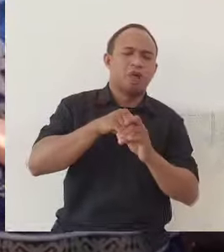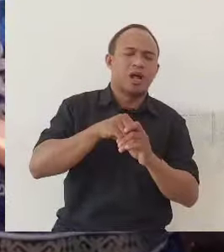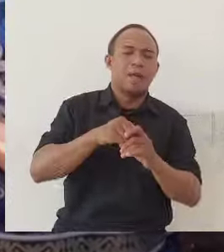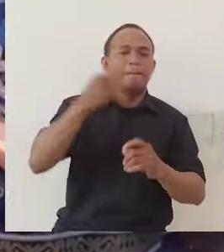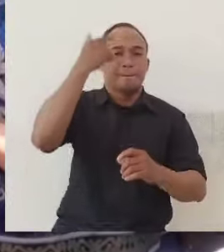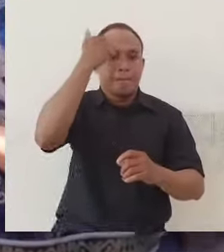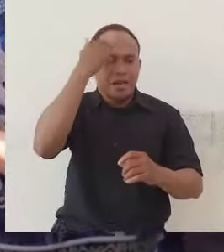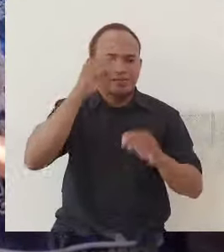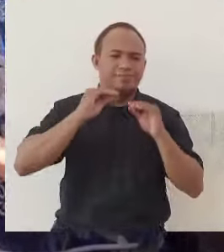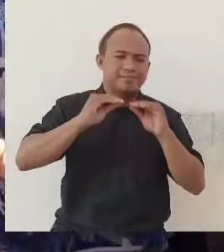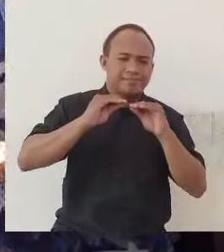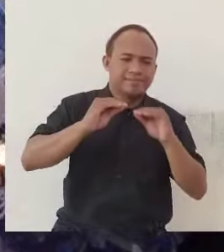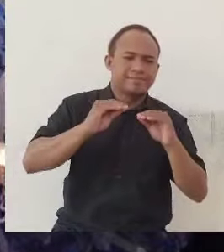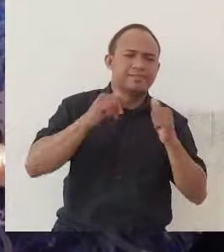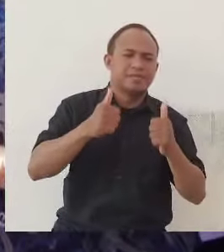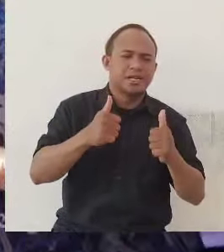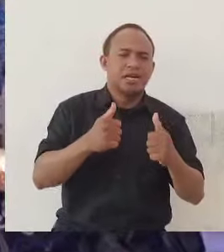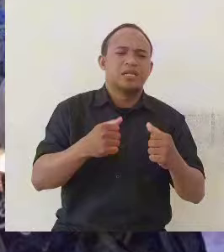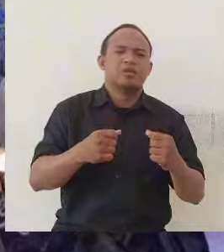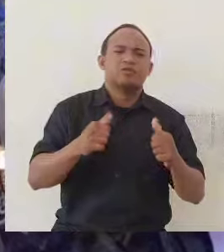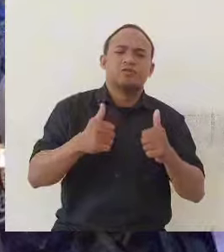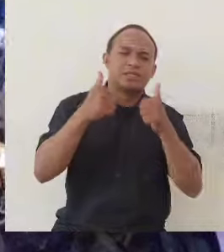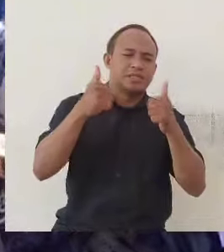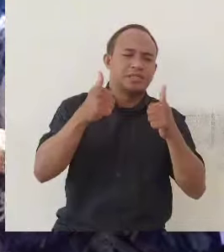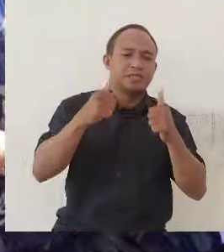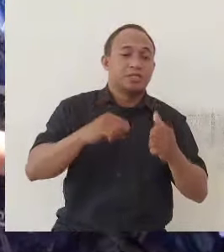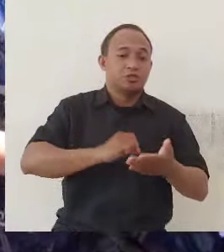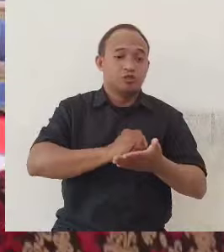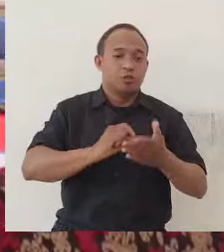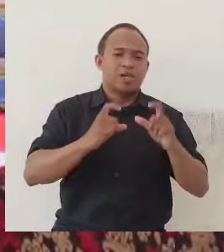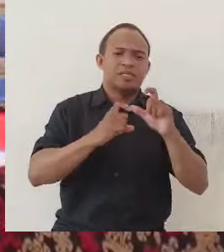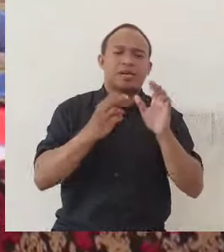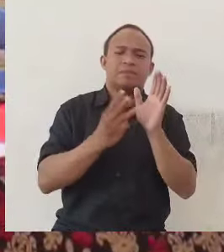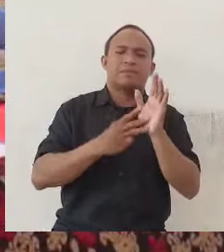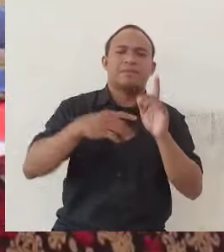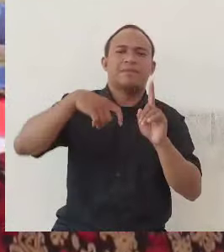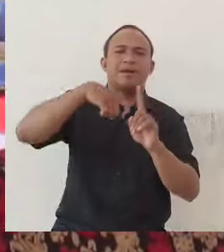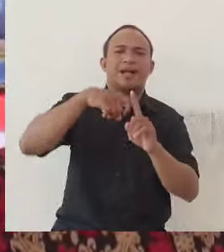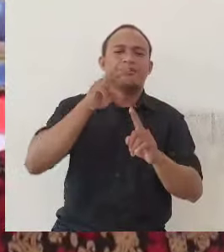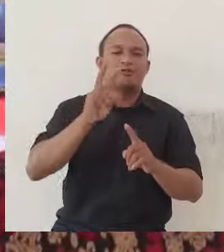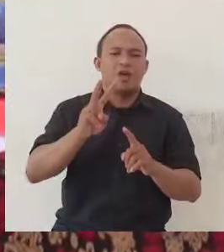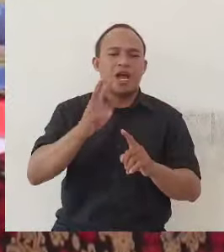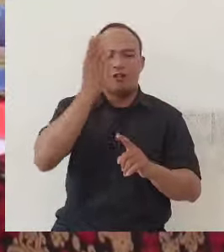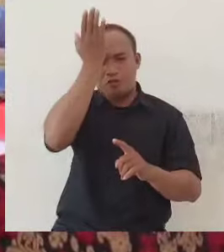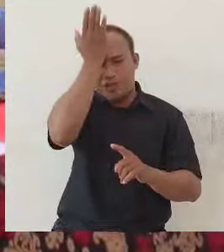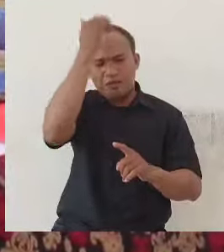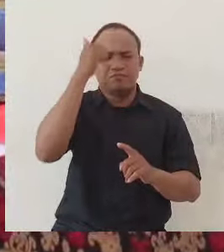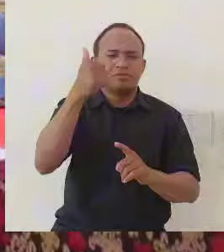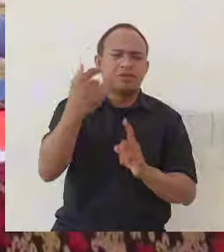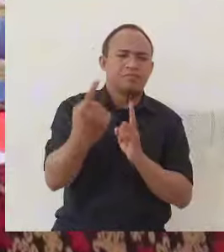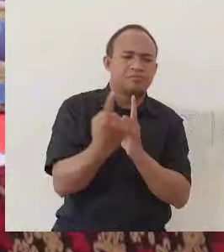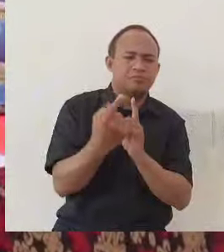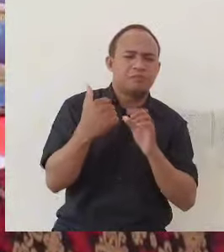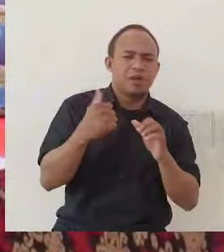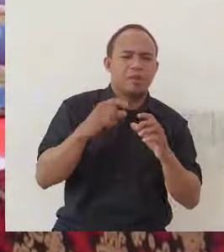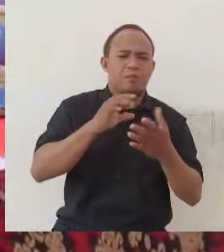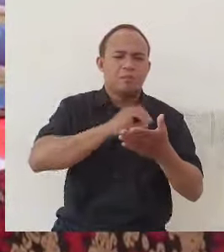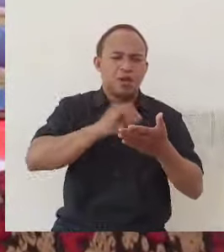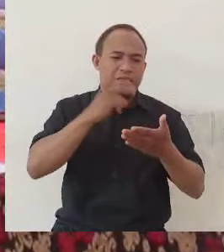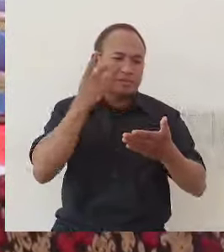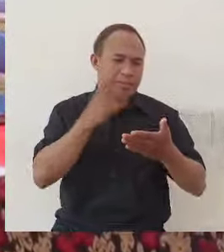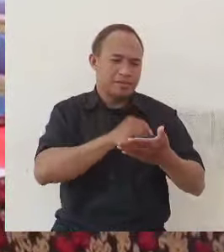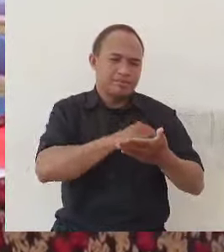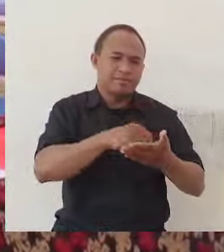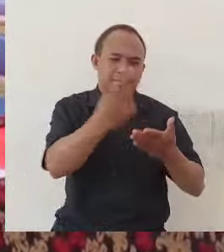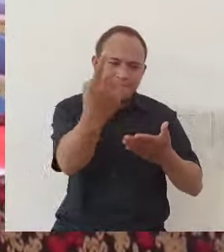ini merupakan pengembangan dari proses pembelajaran yang berbasis proyek, yang kemudian diwujudkan dalam bentuk praktek-praktek yang dipamerkan